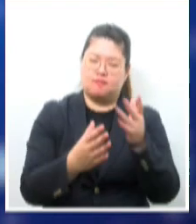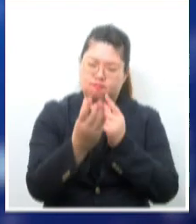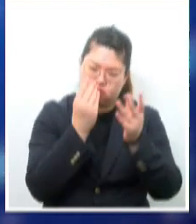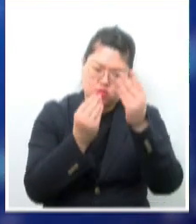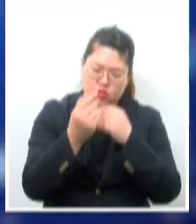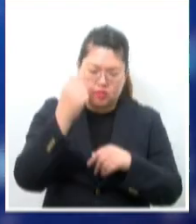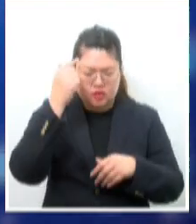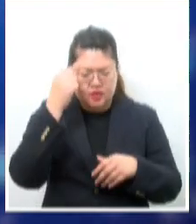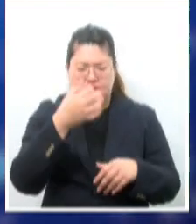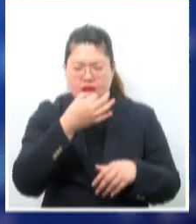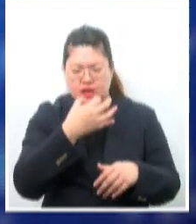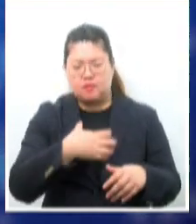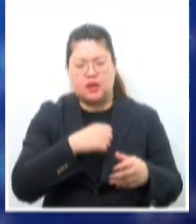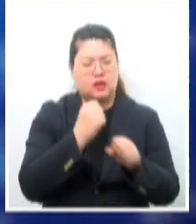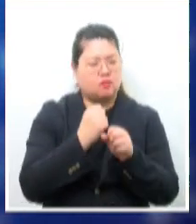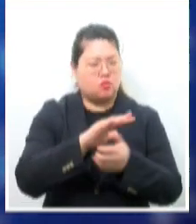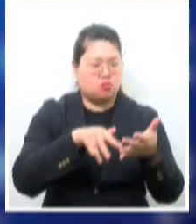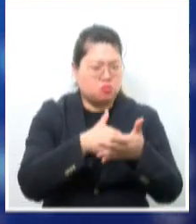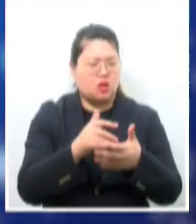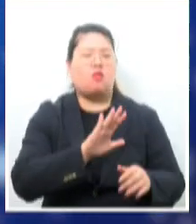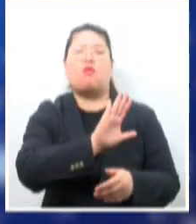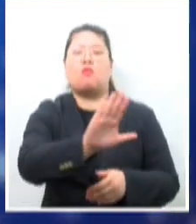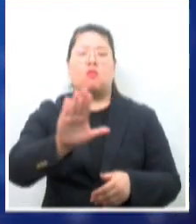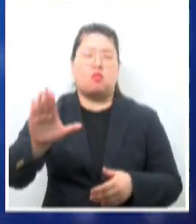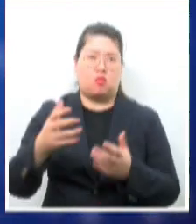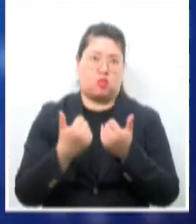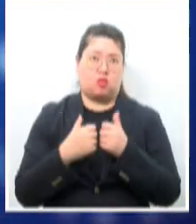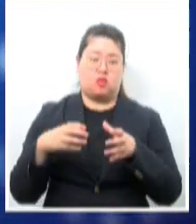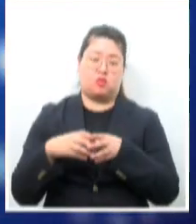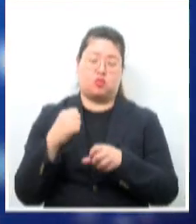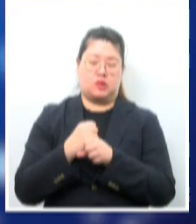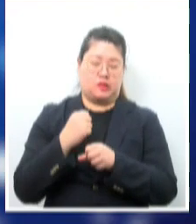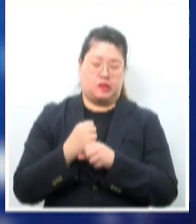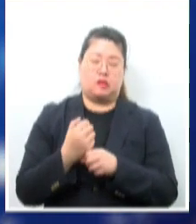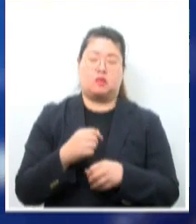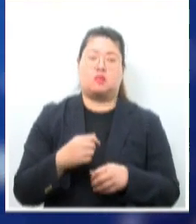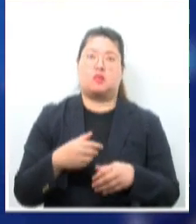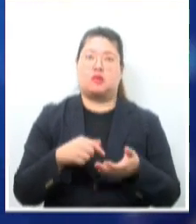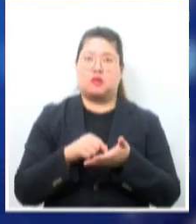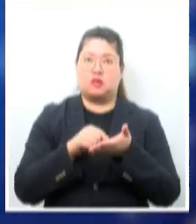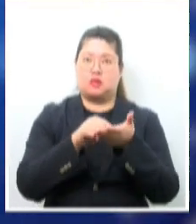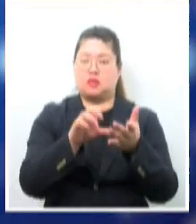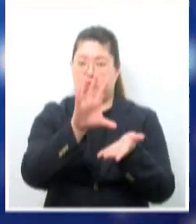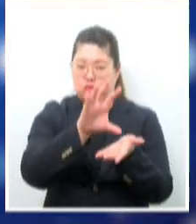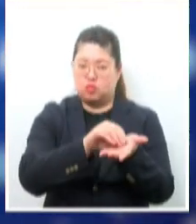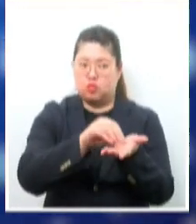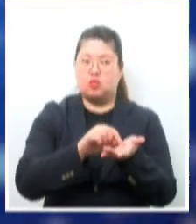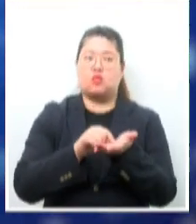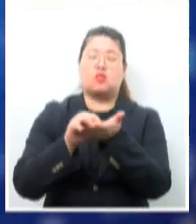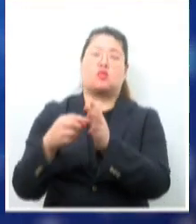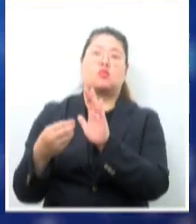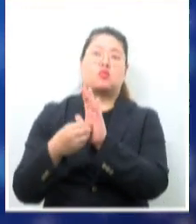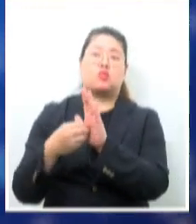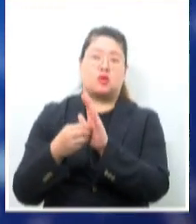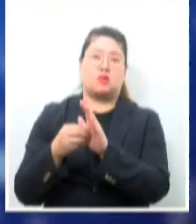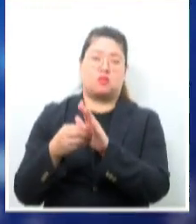วก็มาวางแผนเป้าหมายอาชีพค่ะหลังจากนั้นค่ะทางทีมของเราค่ะก็ได้มีการนำเสนอผลข้อมูลให้กับทางกทม.เพื่อนำ